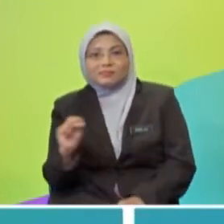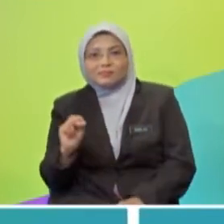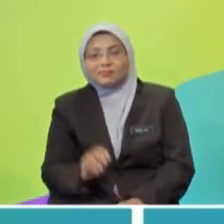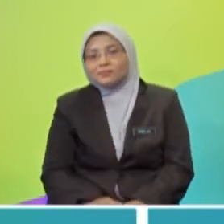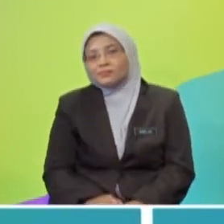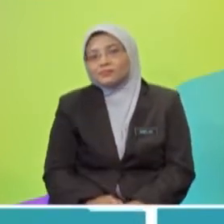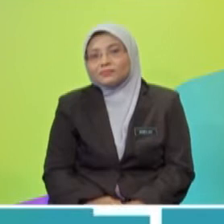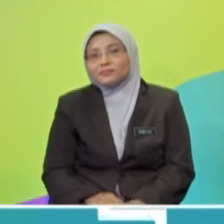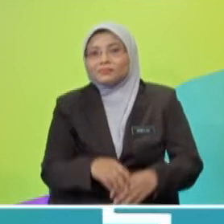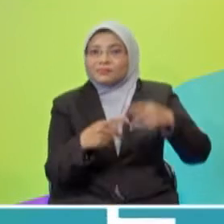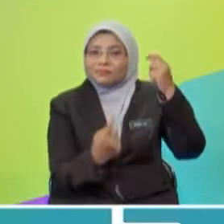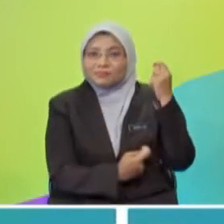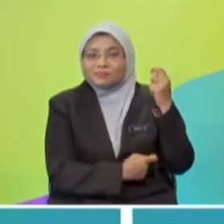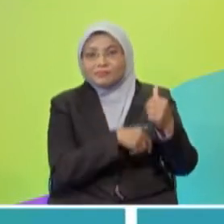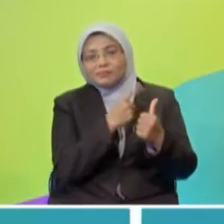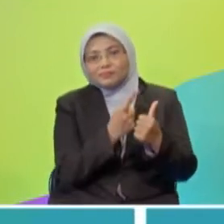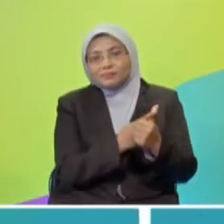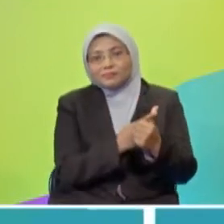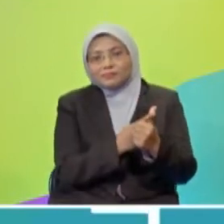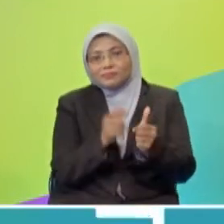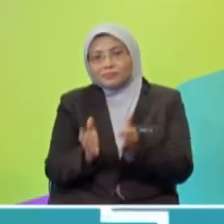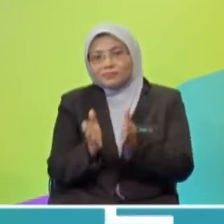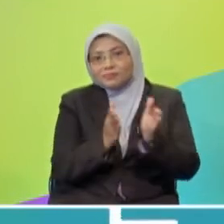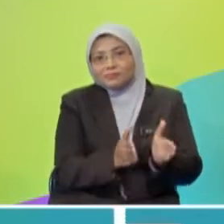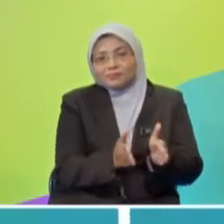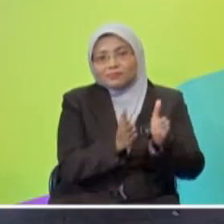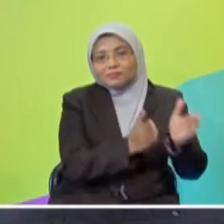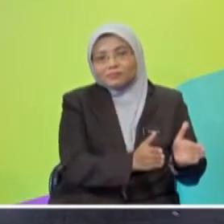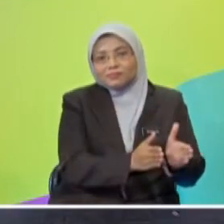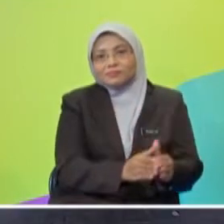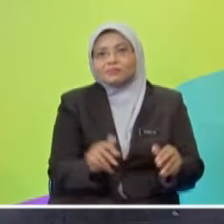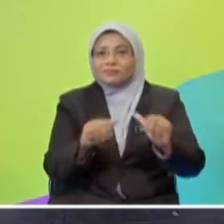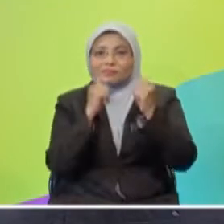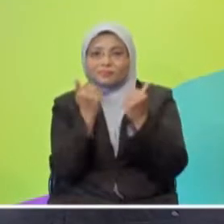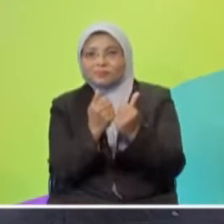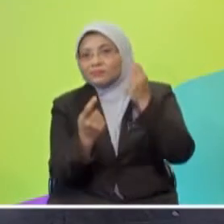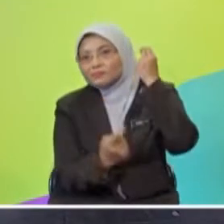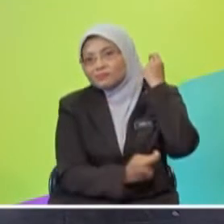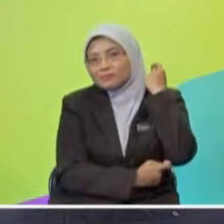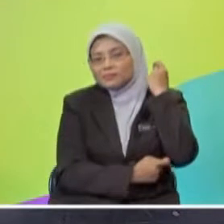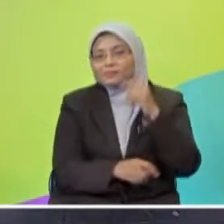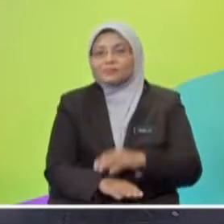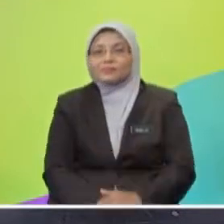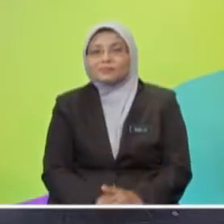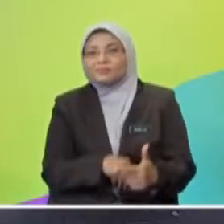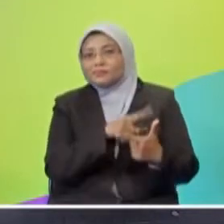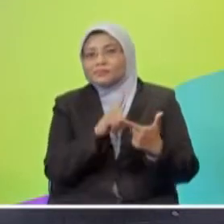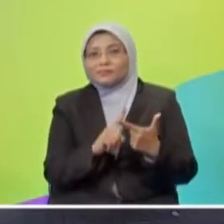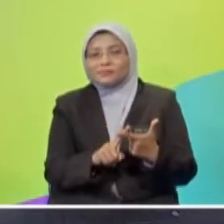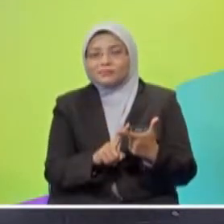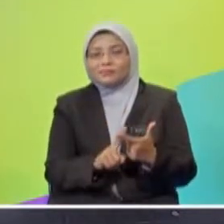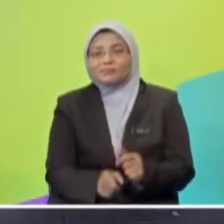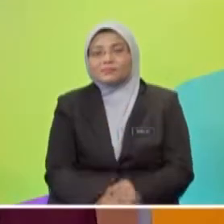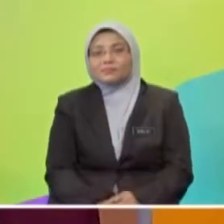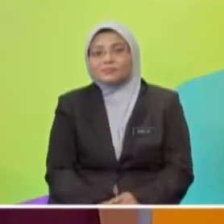ketentaraan yang pertama mengemas kini angkatan the dah Ade cuma ada diwujudkan Kementerian